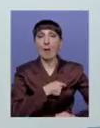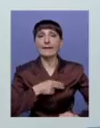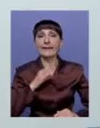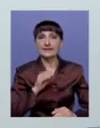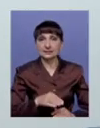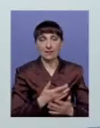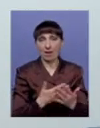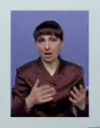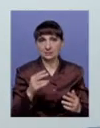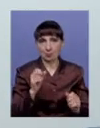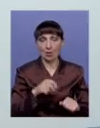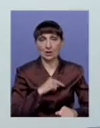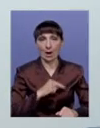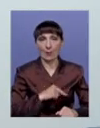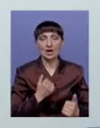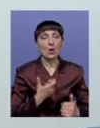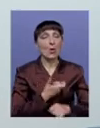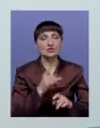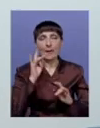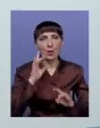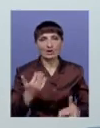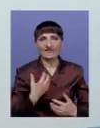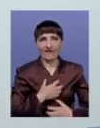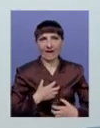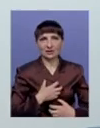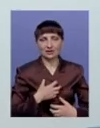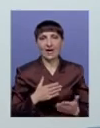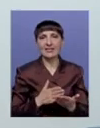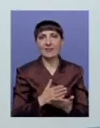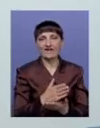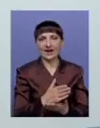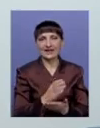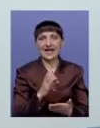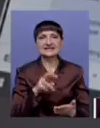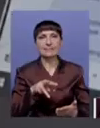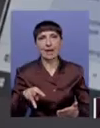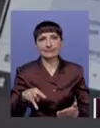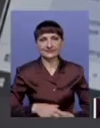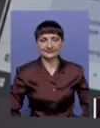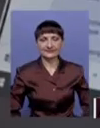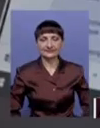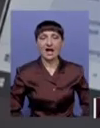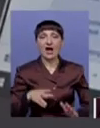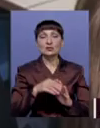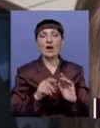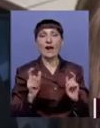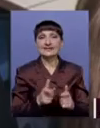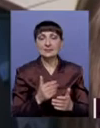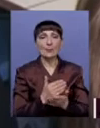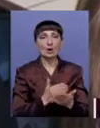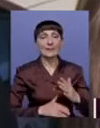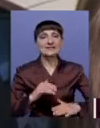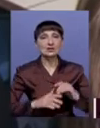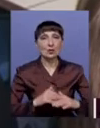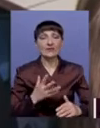Это также то, что сейчас очень популярно, это, вот, так скажем, направление SMM-копирайтинга. В условиях пандемии программа